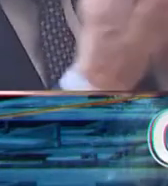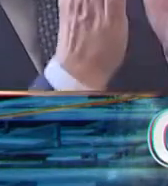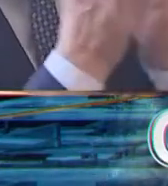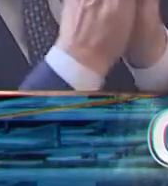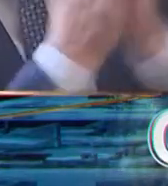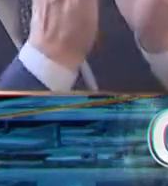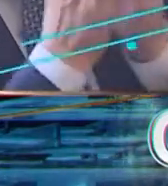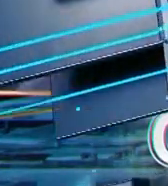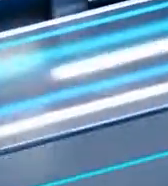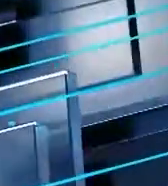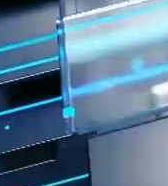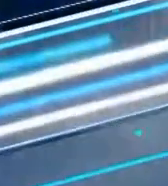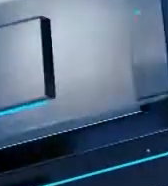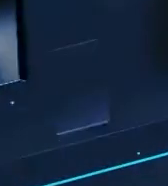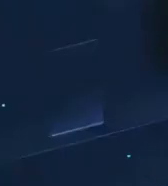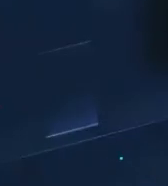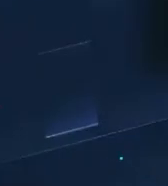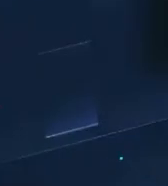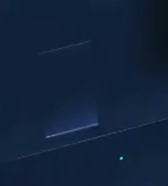школах Талдыкургана.